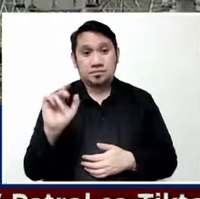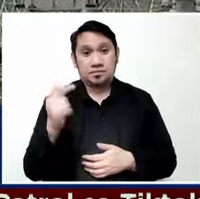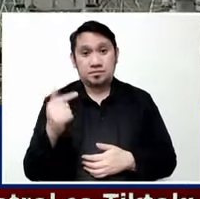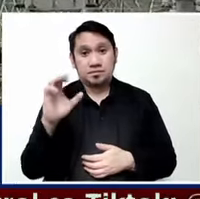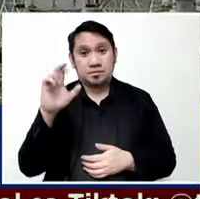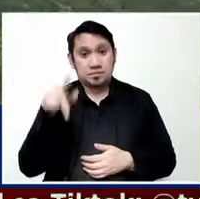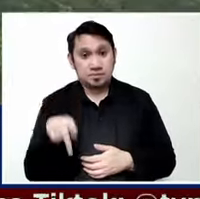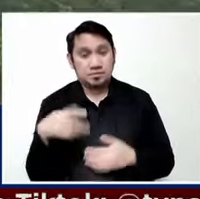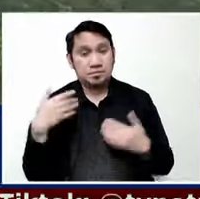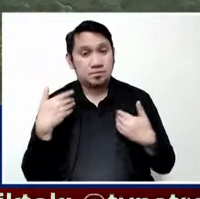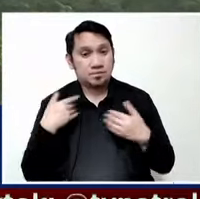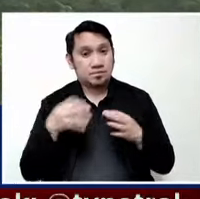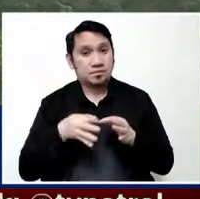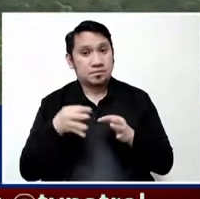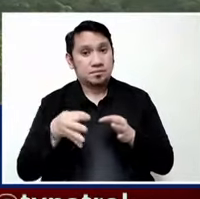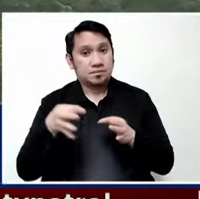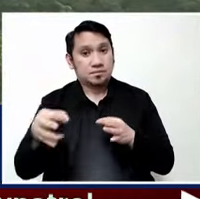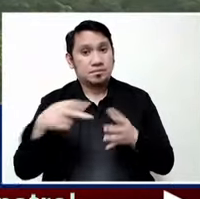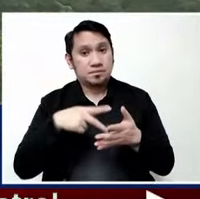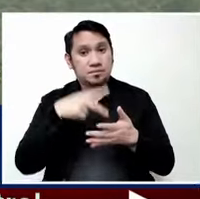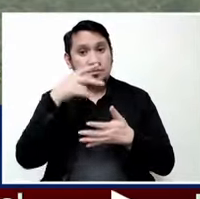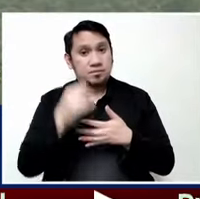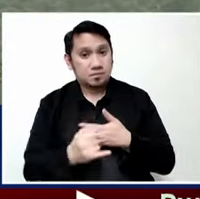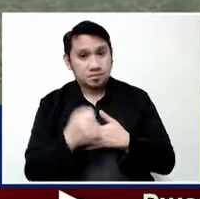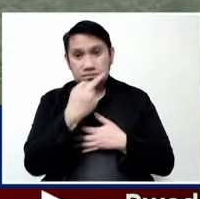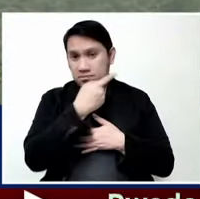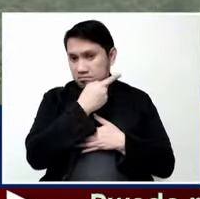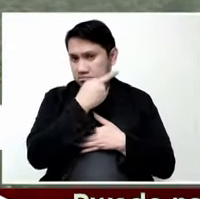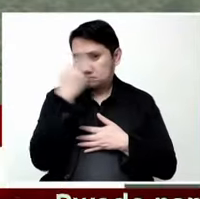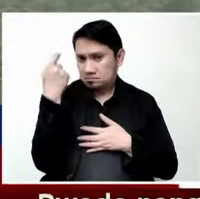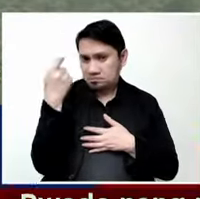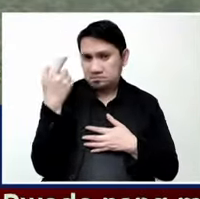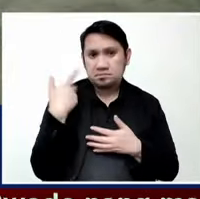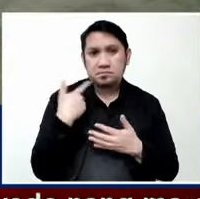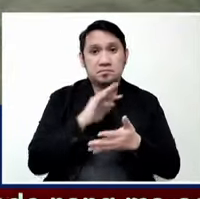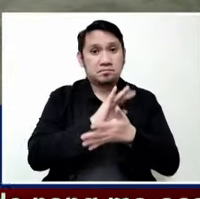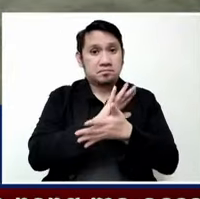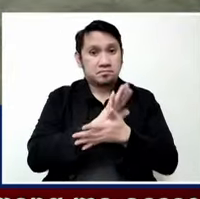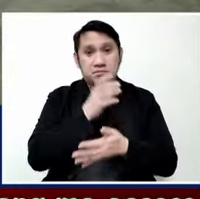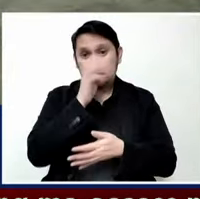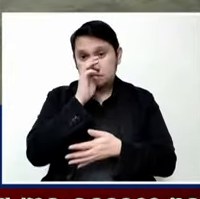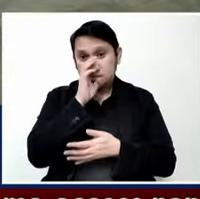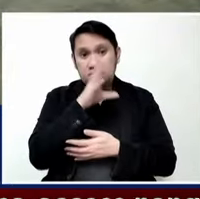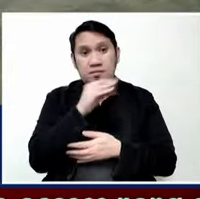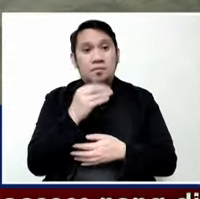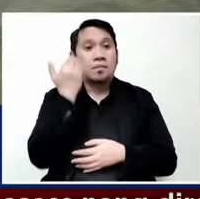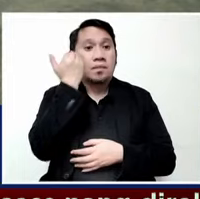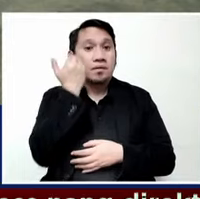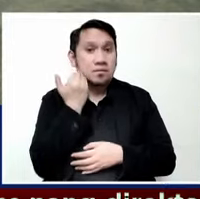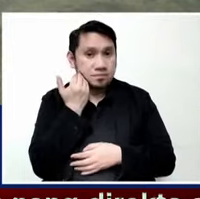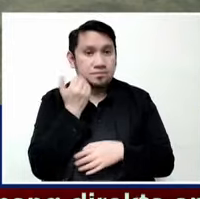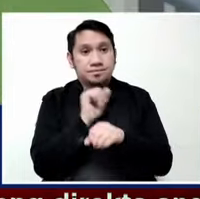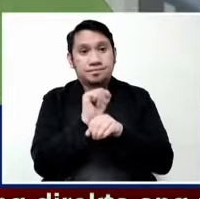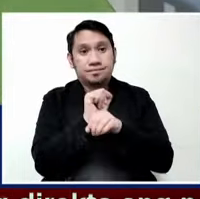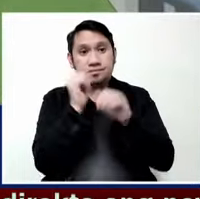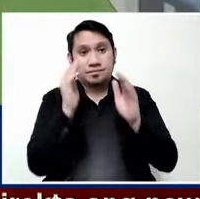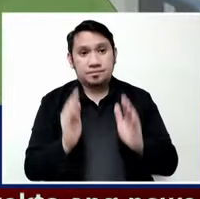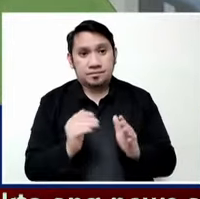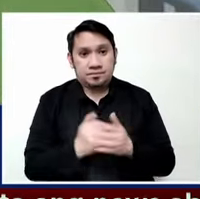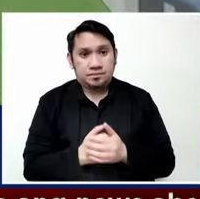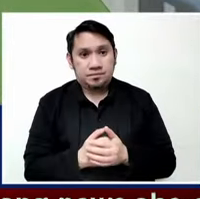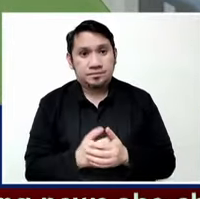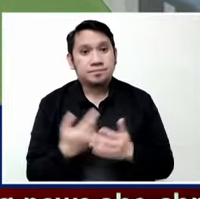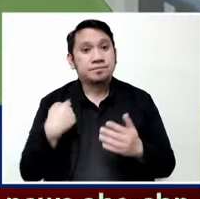sa ilang proyekto, pero dahil umano ito sa COVID restrictions at kakulangan ng mga manggagawa.